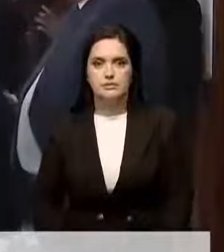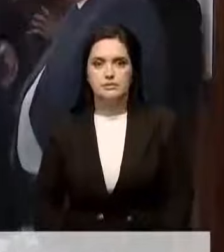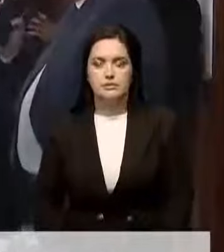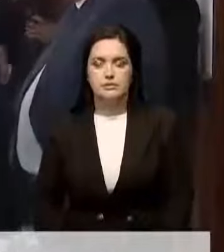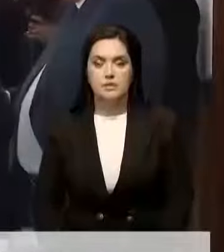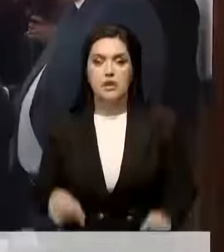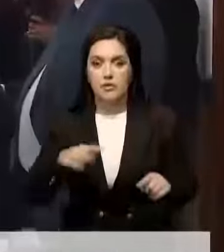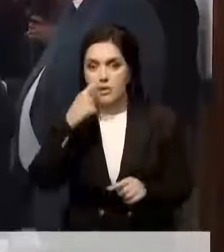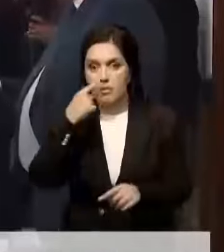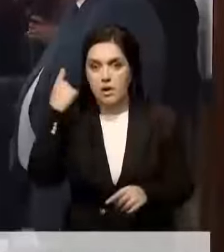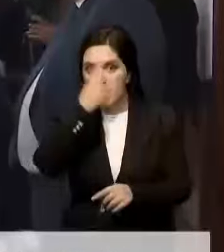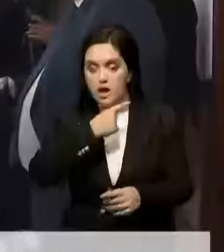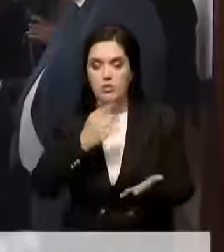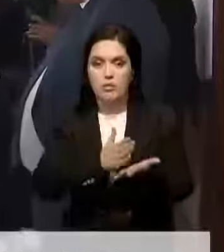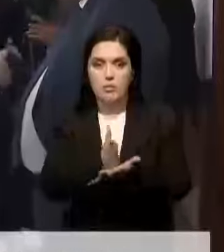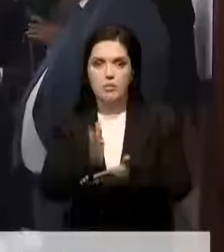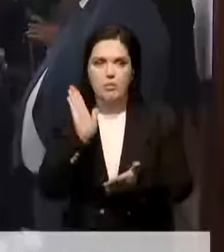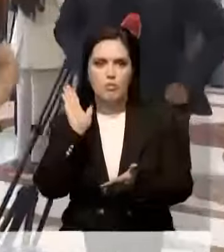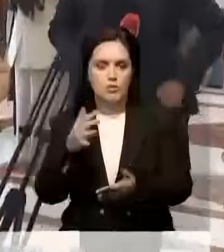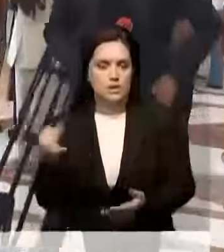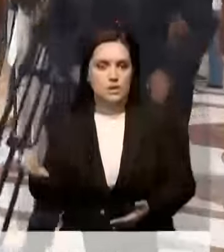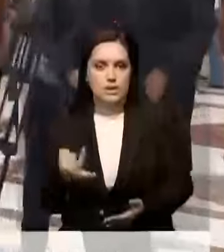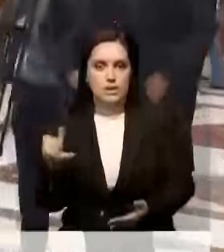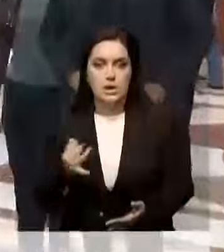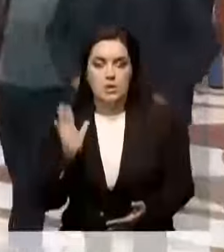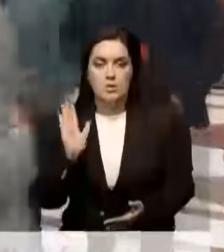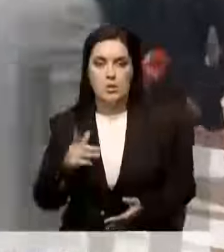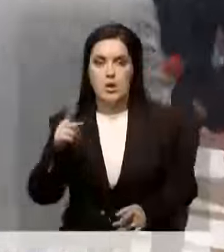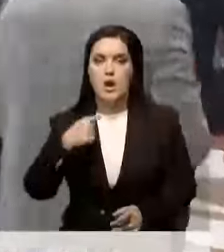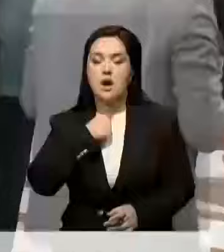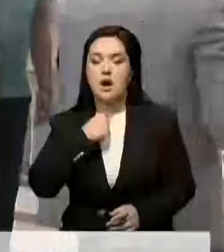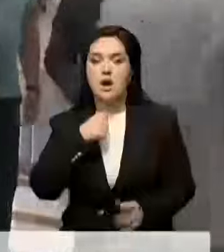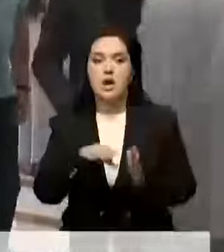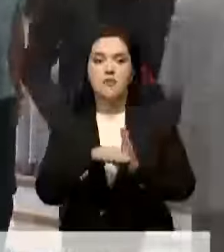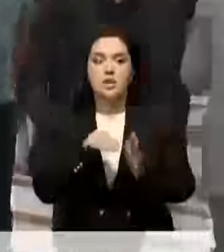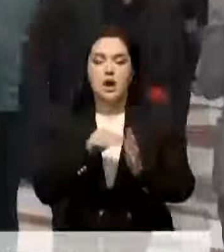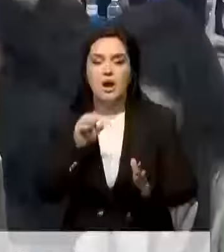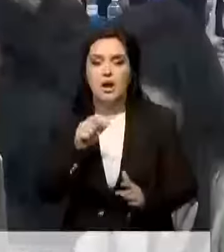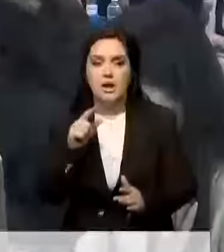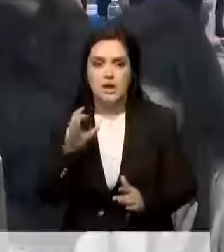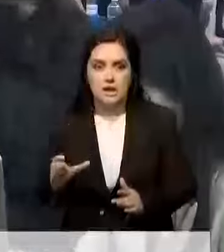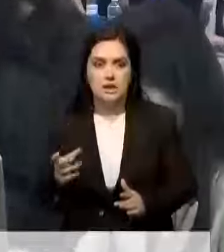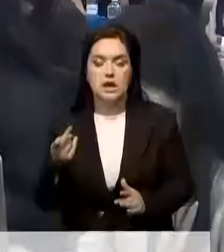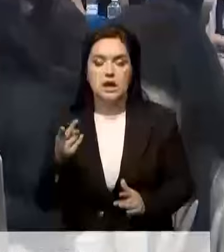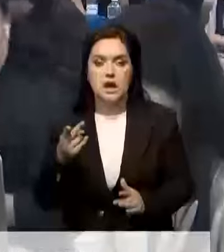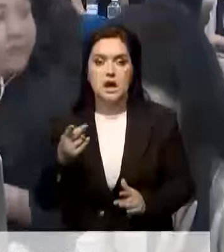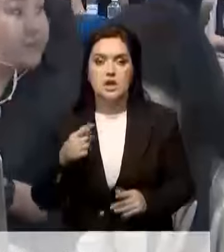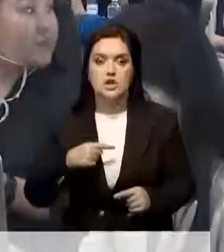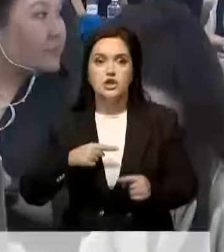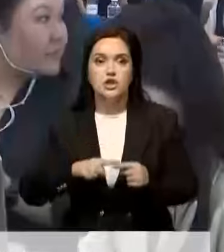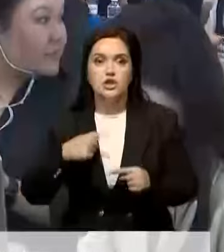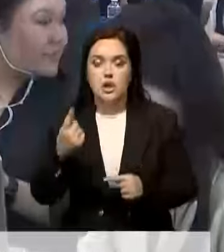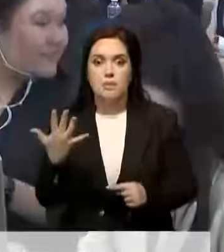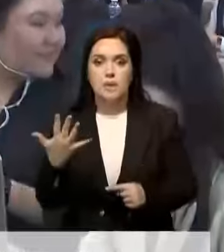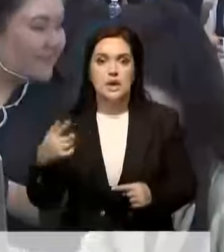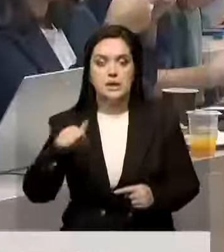В этом году политический сезон обещает быть насыщенным. Проведение одного только референдума по АЭС – большое событие для страны. Уже через 5 недель